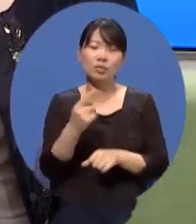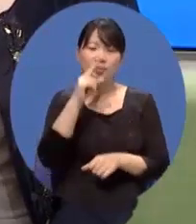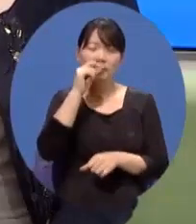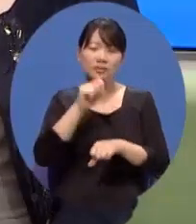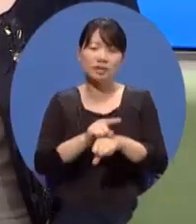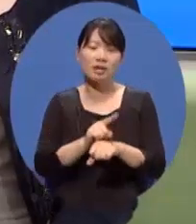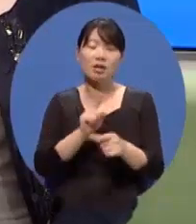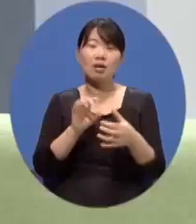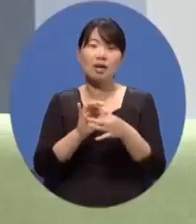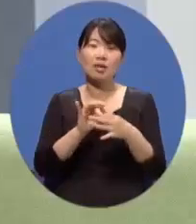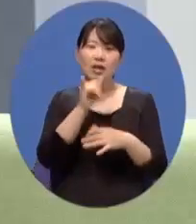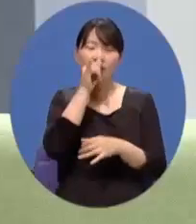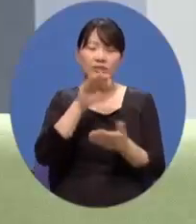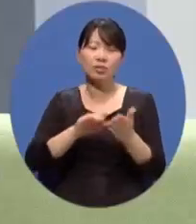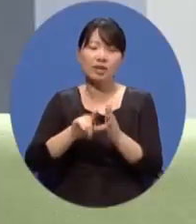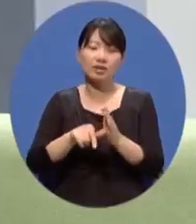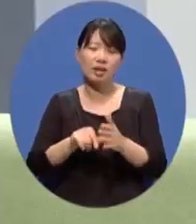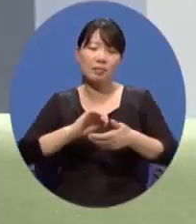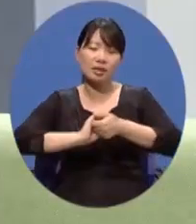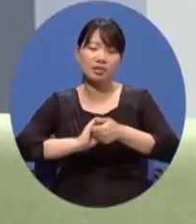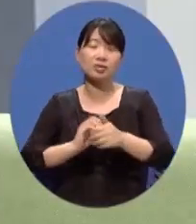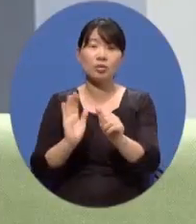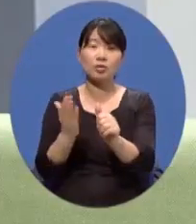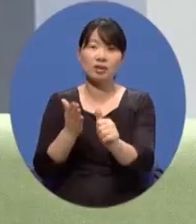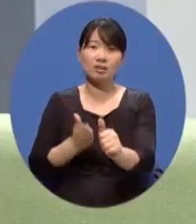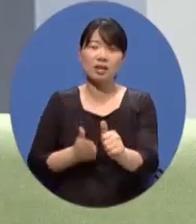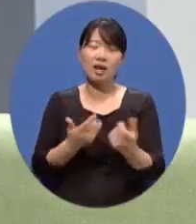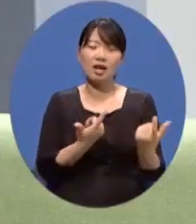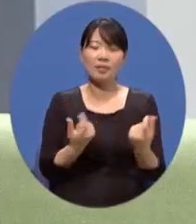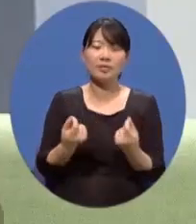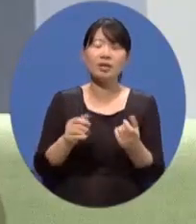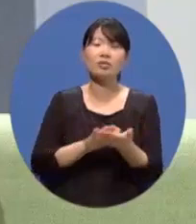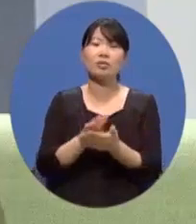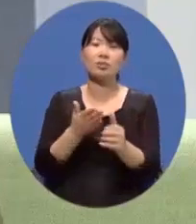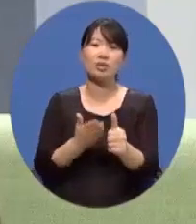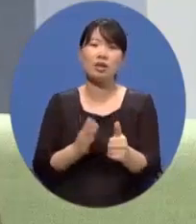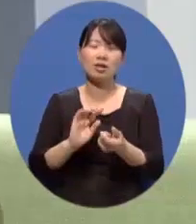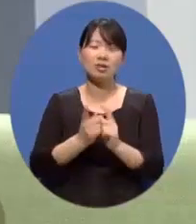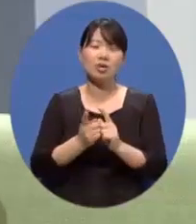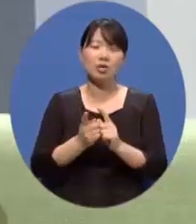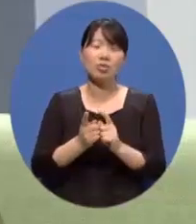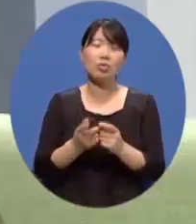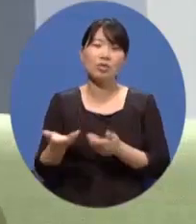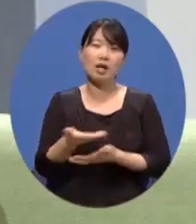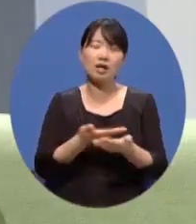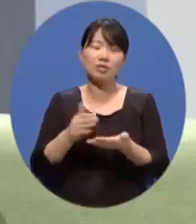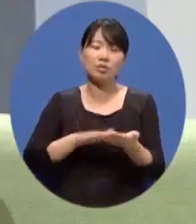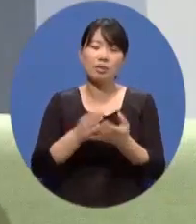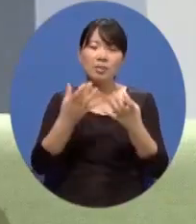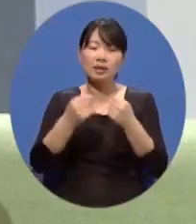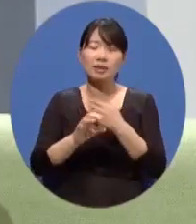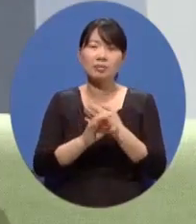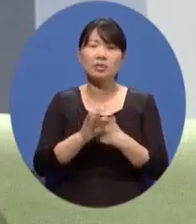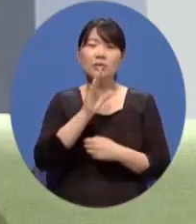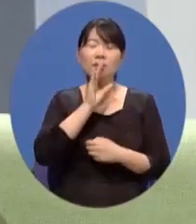됩니다. 또 놀이할 때 파트너가 돼주세요. 함께 놀란 말이어서 상호 호혜적인 놀이 많이 하시면 정말 좋아질 겁니다.